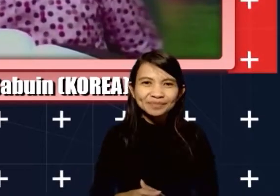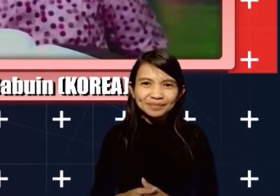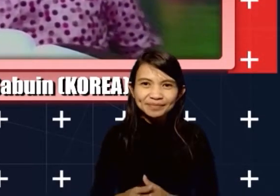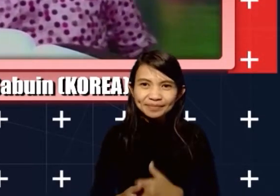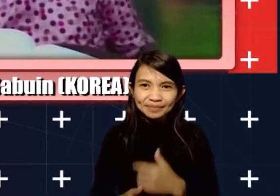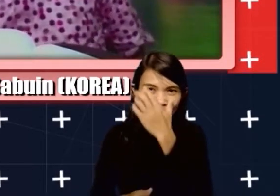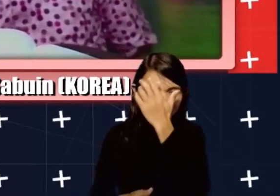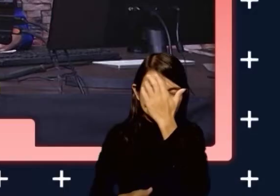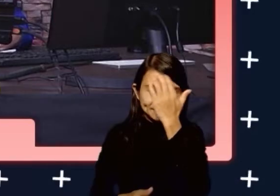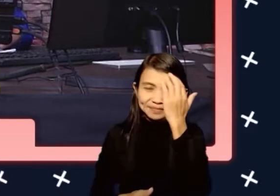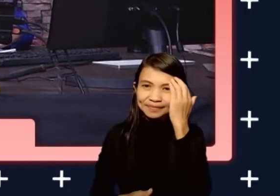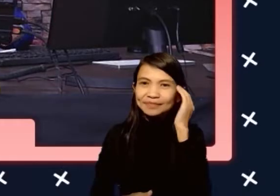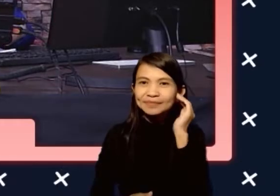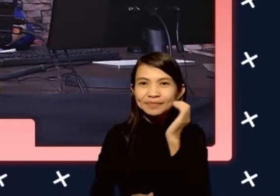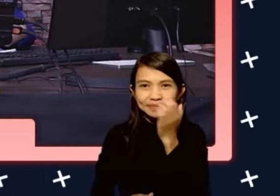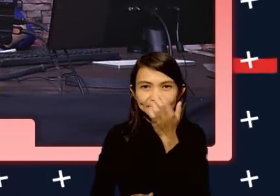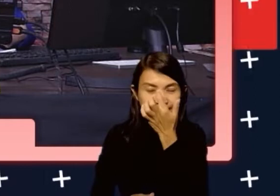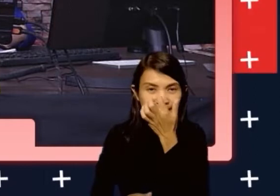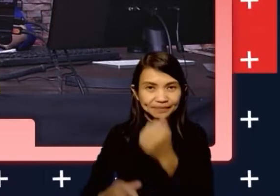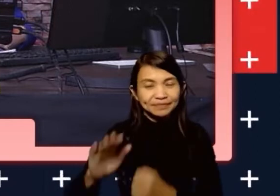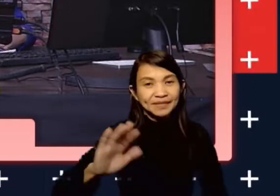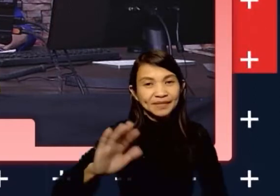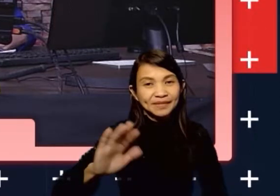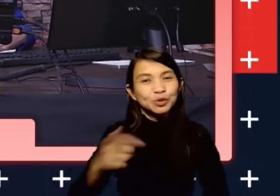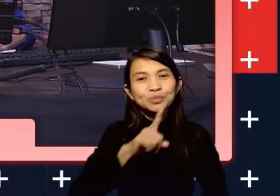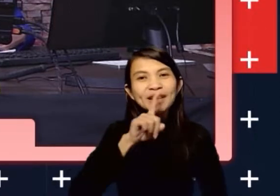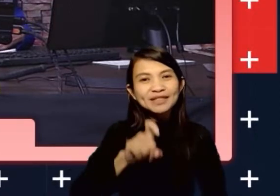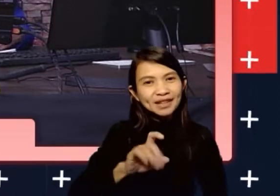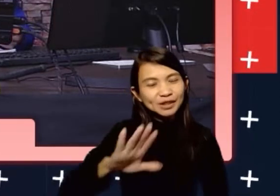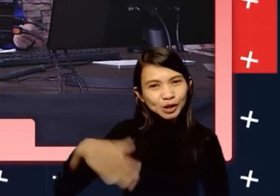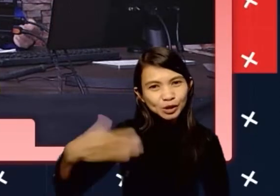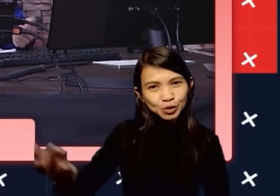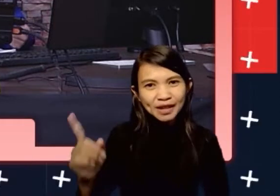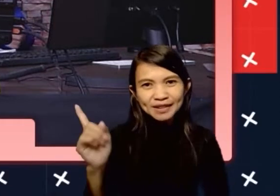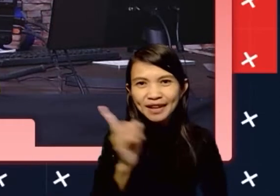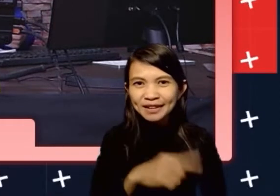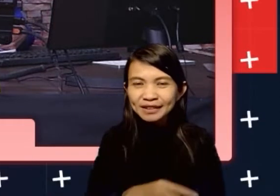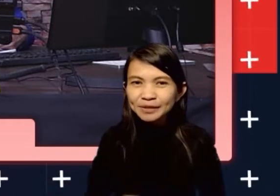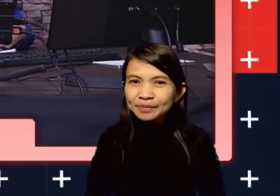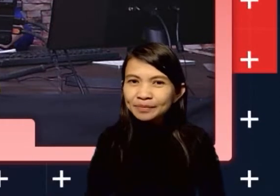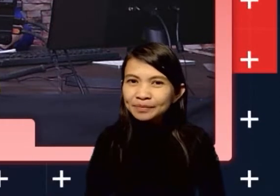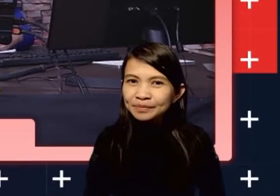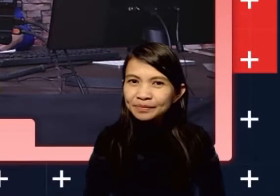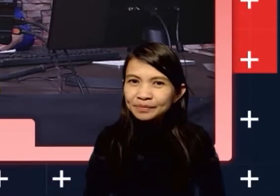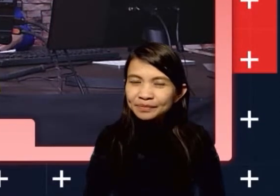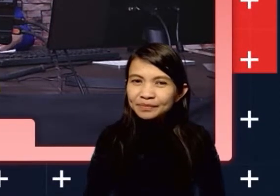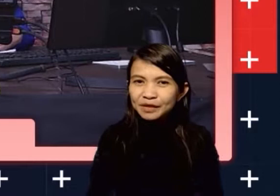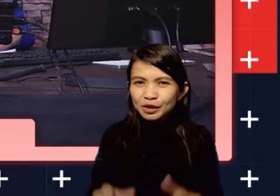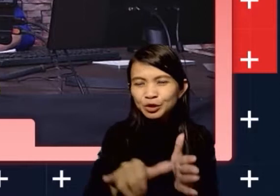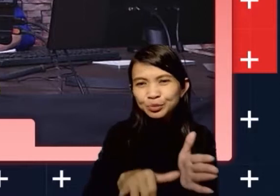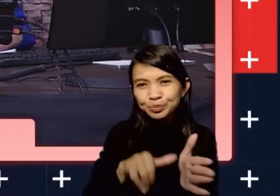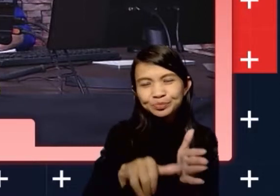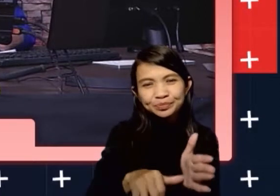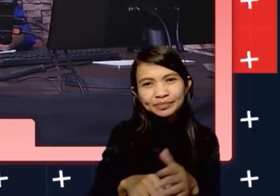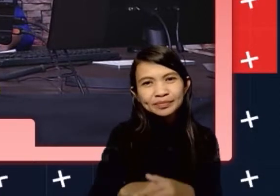langsung lanjut ke pertanyaan selanjutnya dari Rester Rumi. Pertanyaannya dari YouTube. Mohon dijelaskan Yeskiel 4